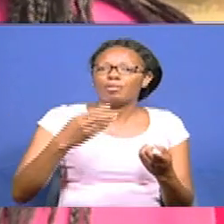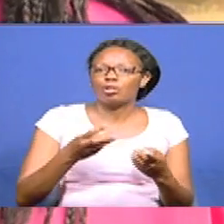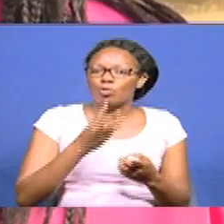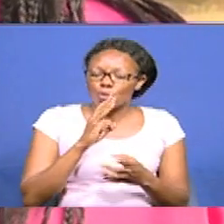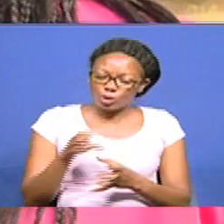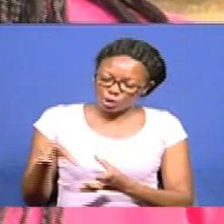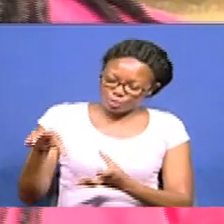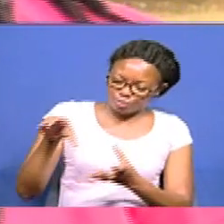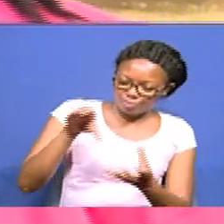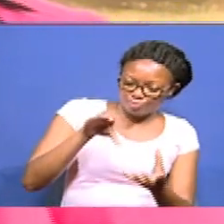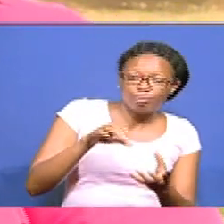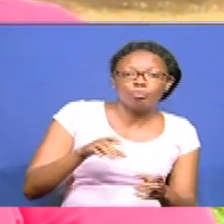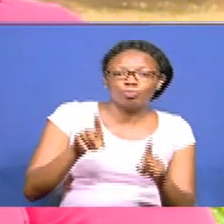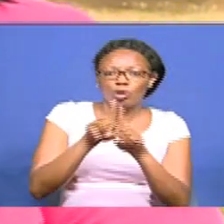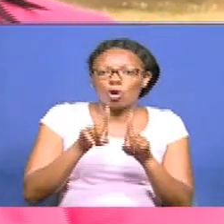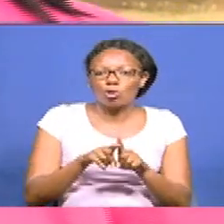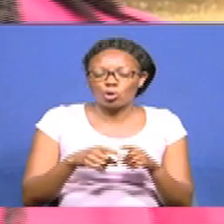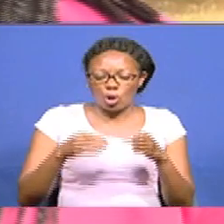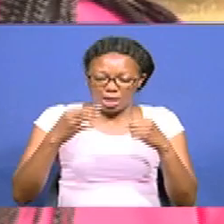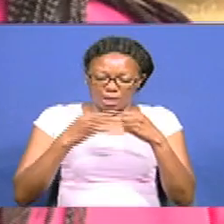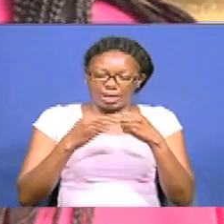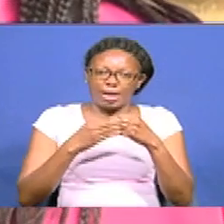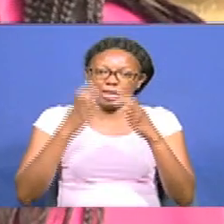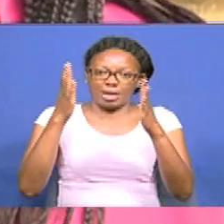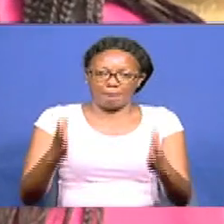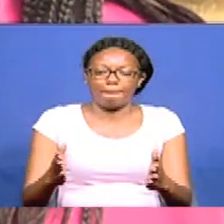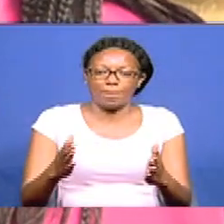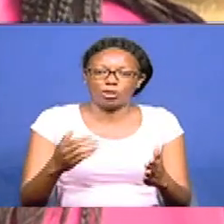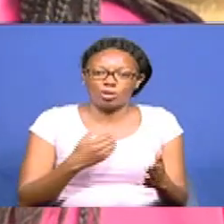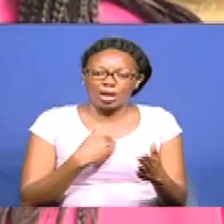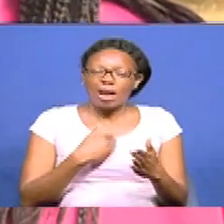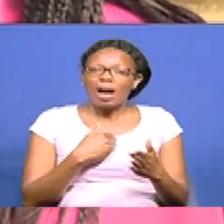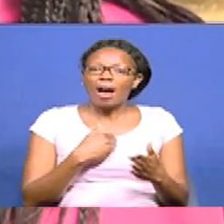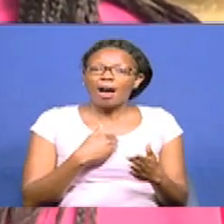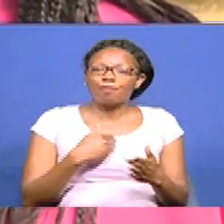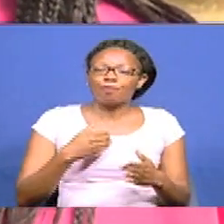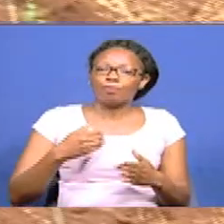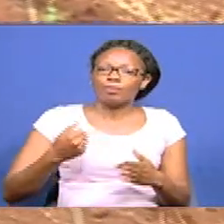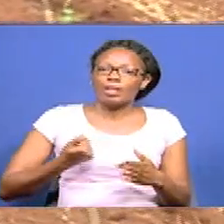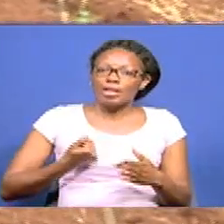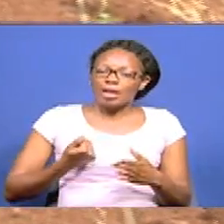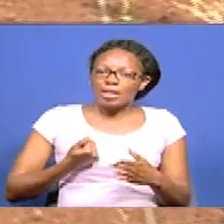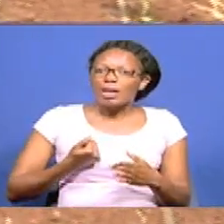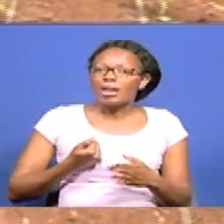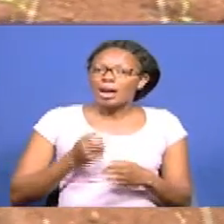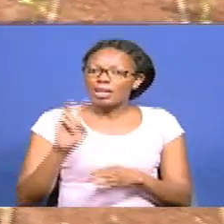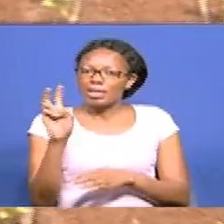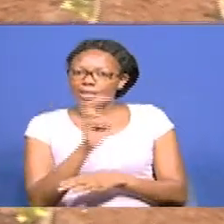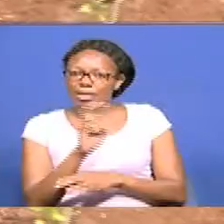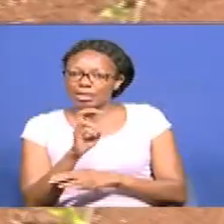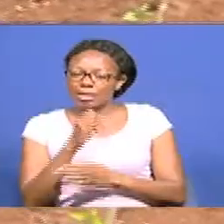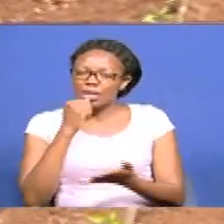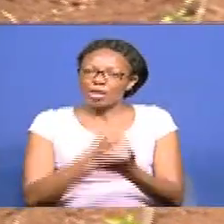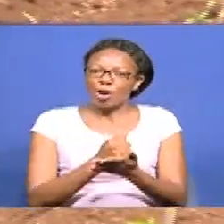ni kazi yake hapo. Pia na yeye wa nane ni tuko na msichana wa customer service. Furaha yao